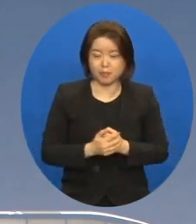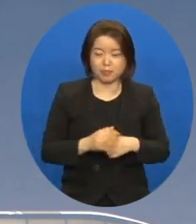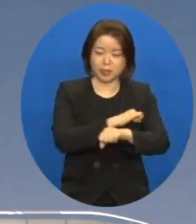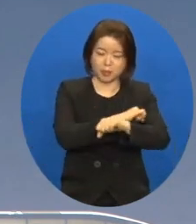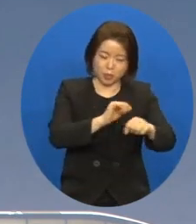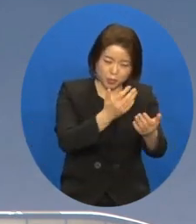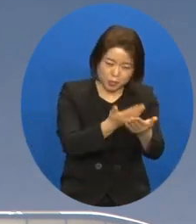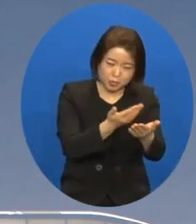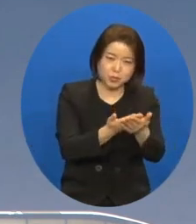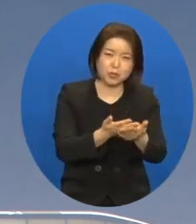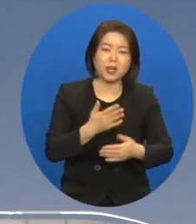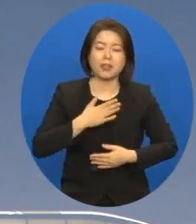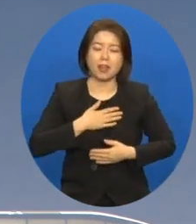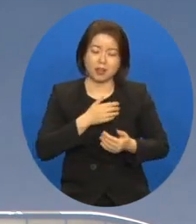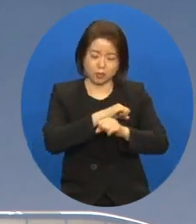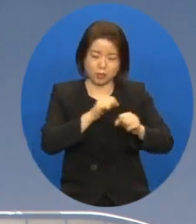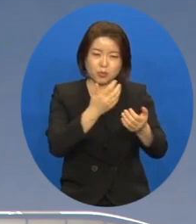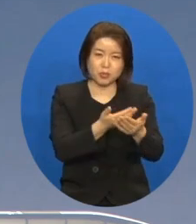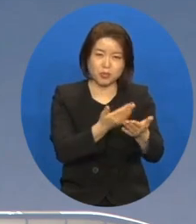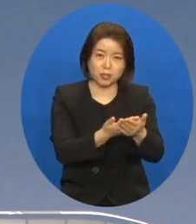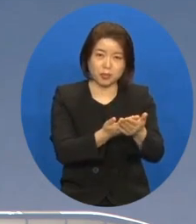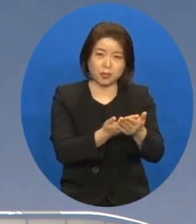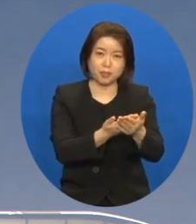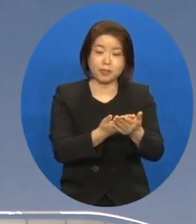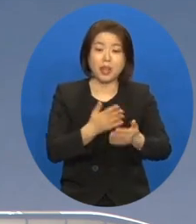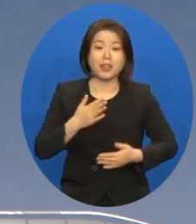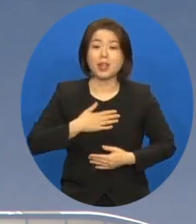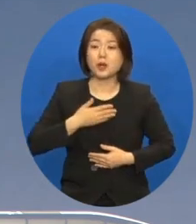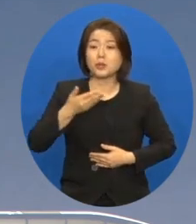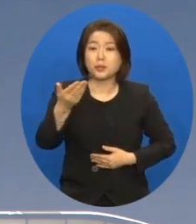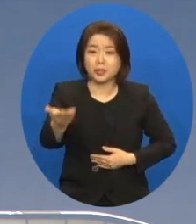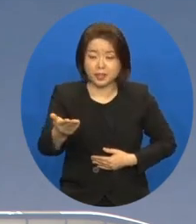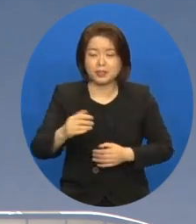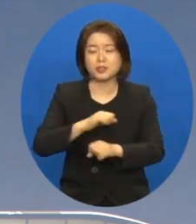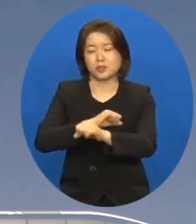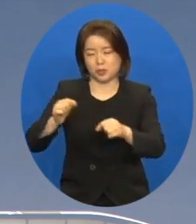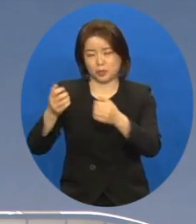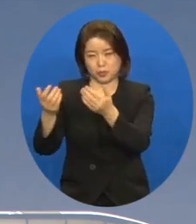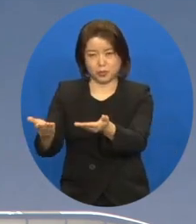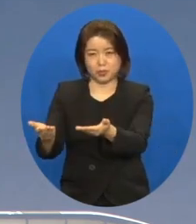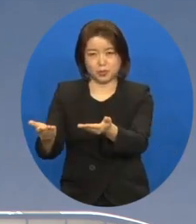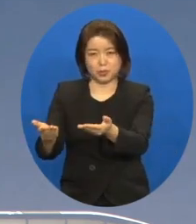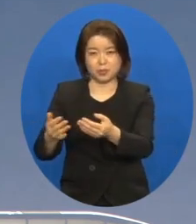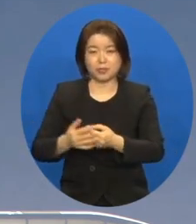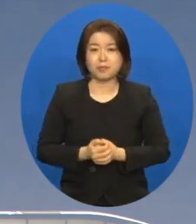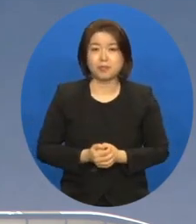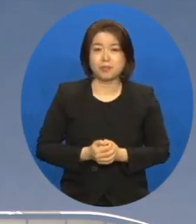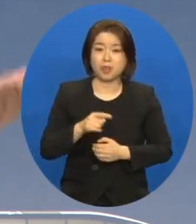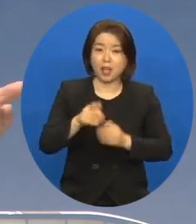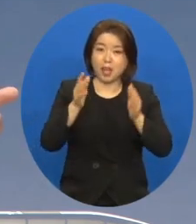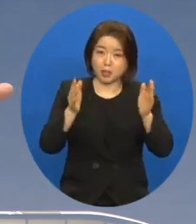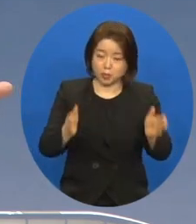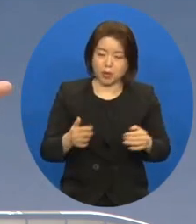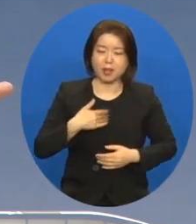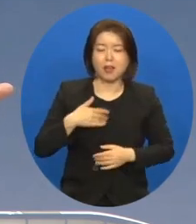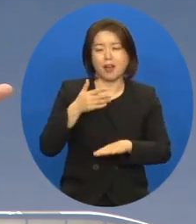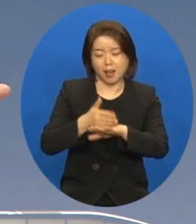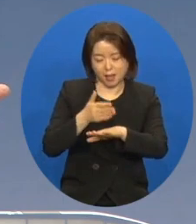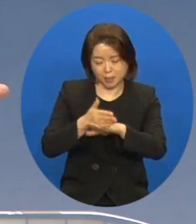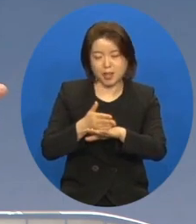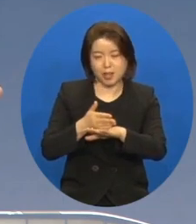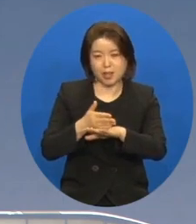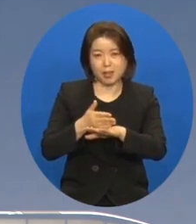용서해 주세요. 나를 용서해 주세요. 나도 당신을 용서합니다. 그동안 너무